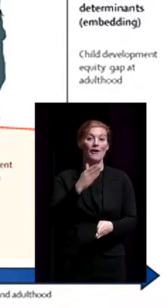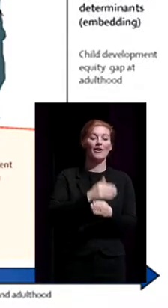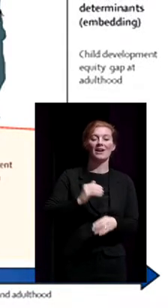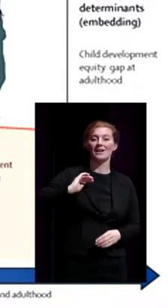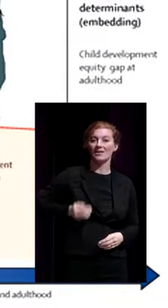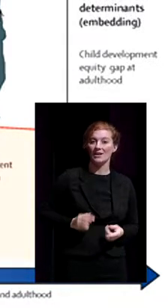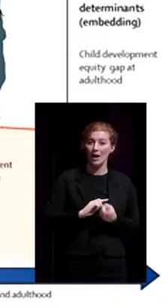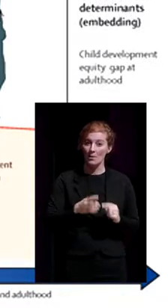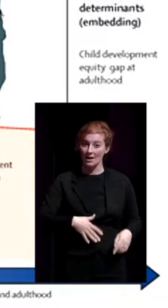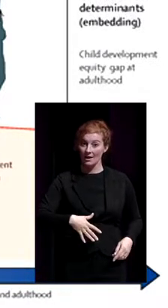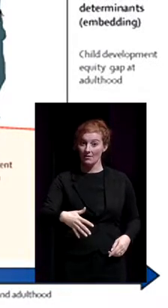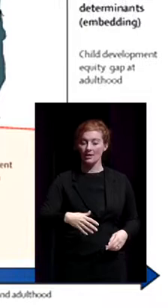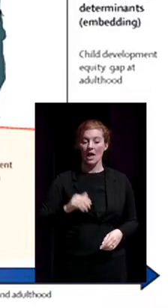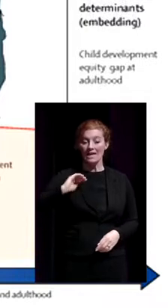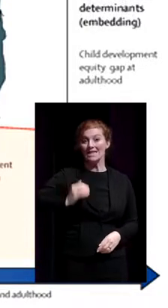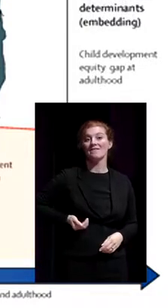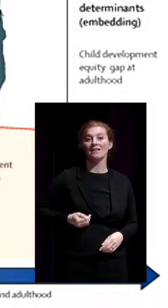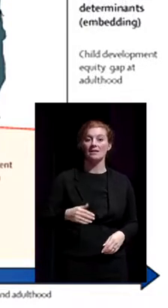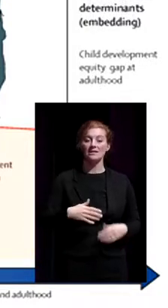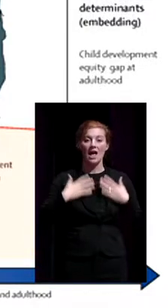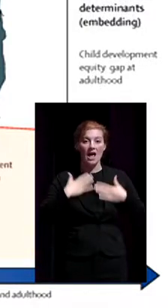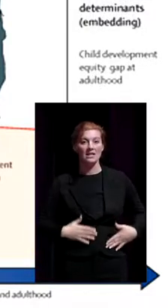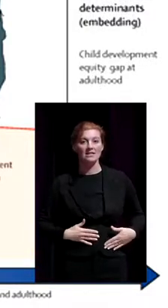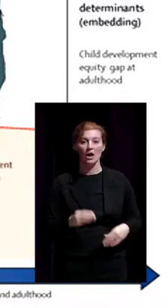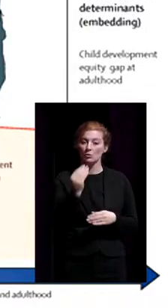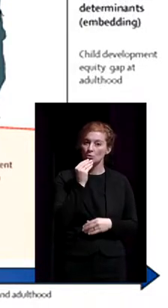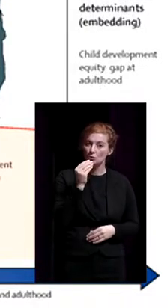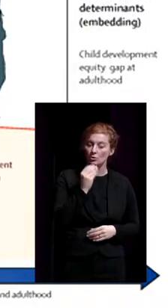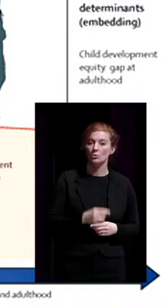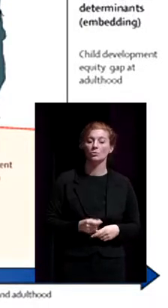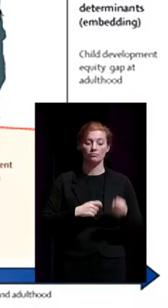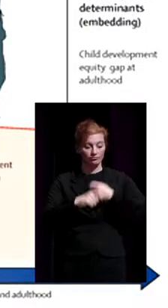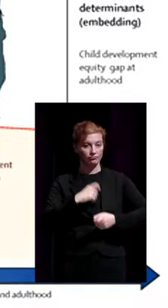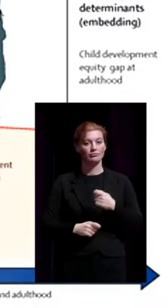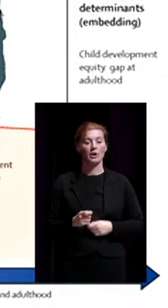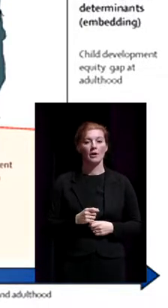gravid. Hennes hälsa och nutrition påverkar mycket barnet som hon sen